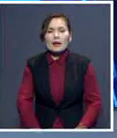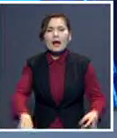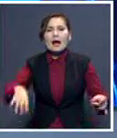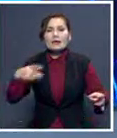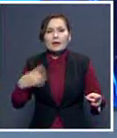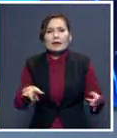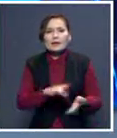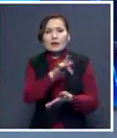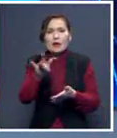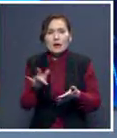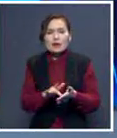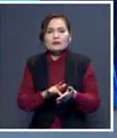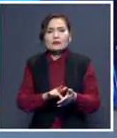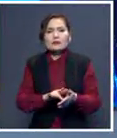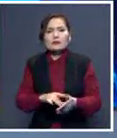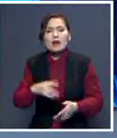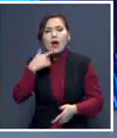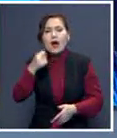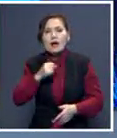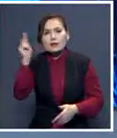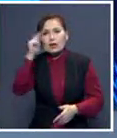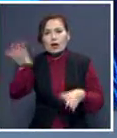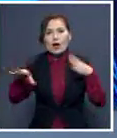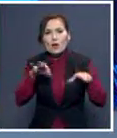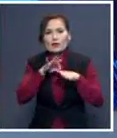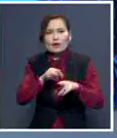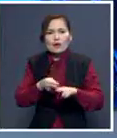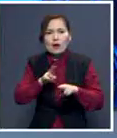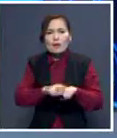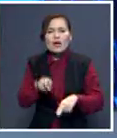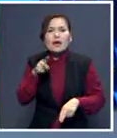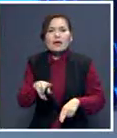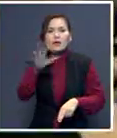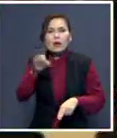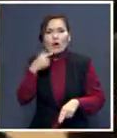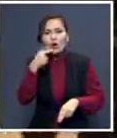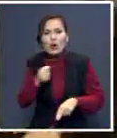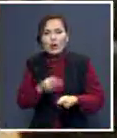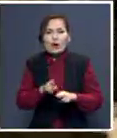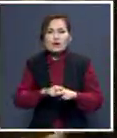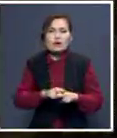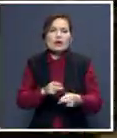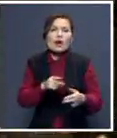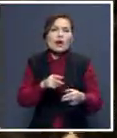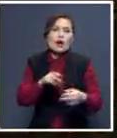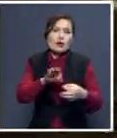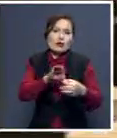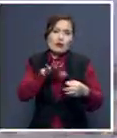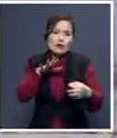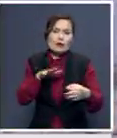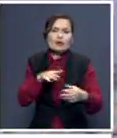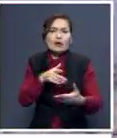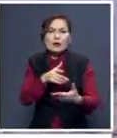Әулиеата жерінде ауқымды әскери оқу жаттығу өтті. Оңтүстік өңірлік қолбасшылығының 2500 жауынгері оқ ату мен тактикалық жиынын пысықтады.